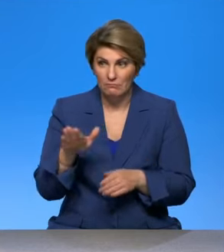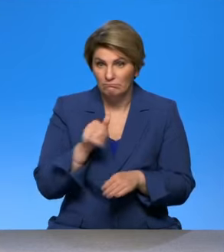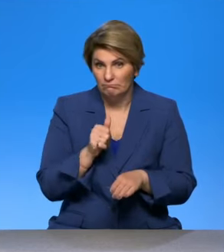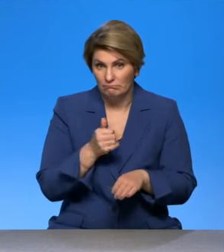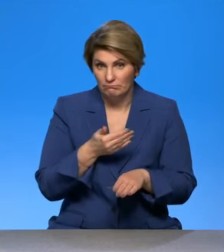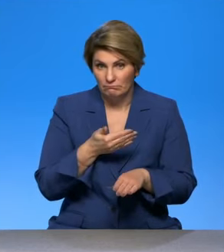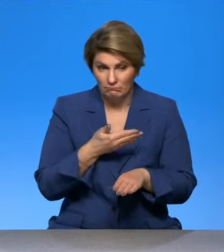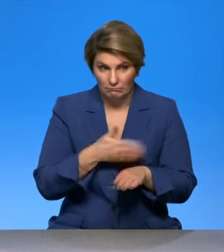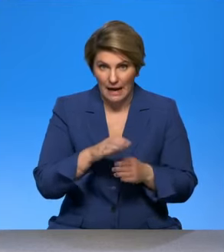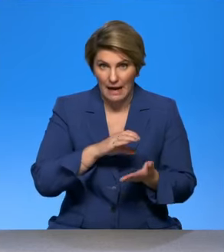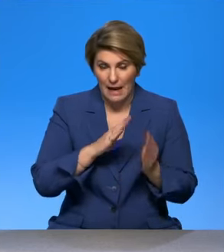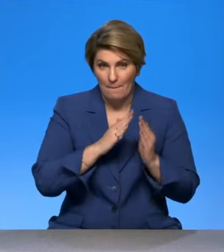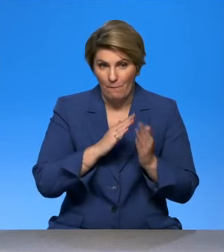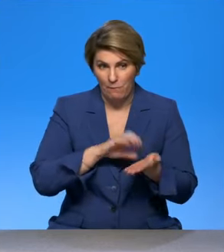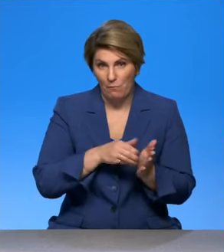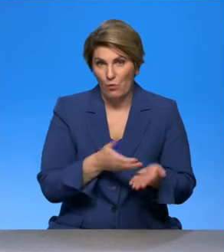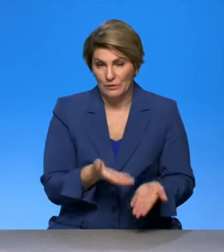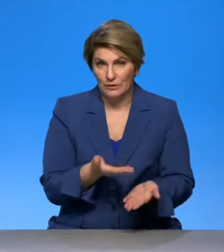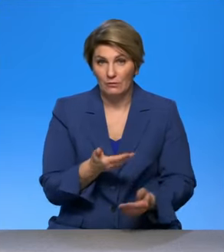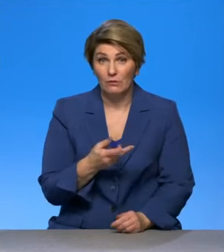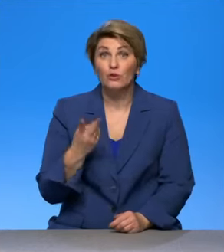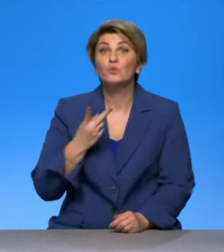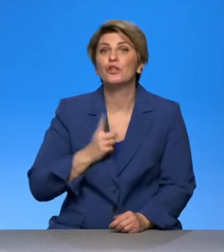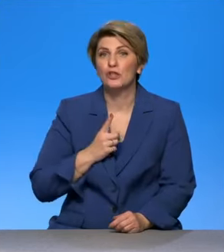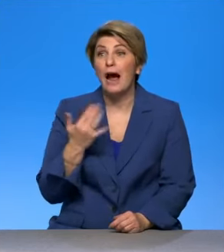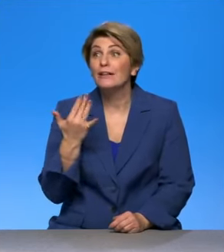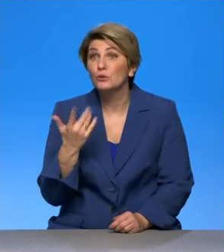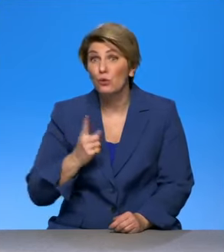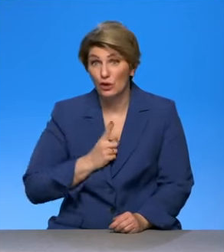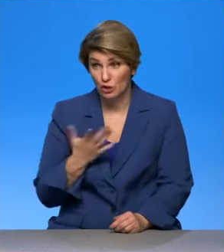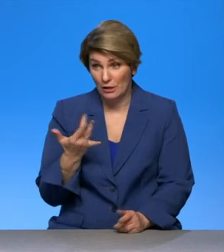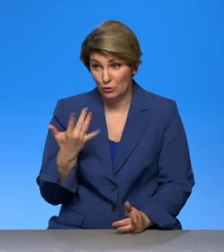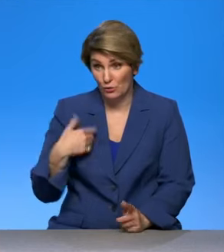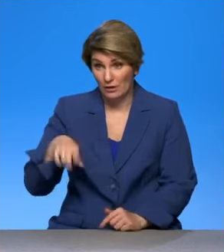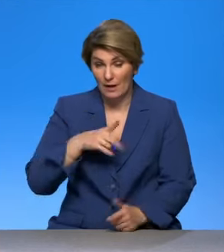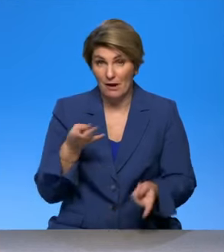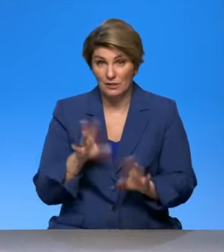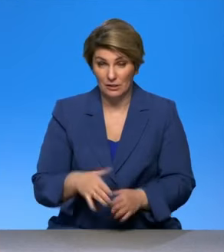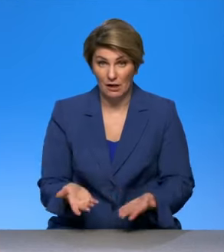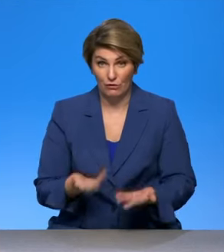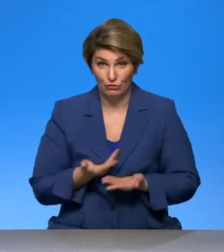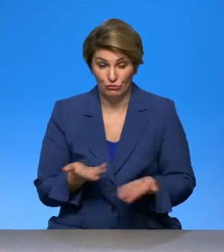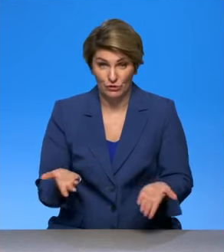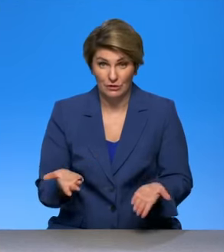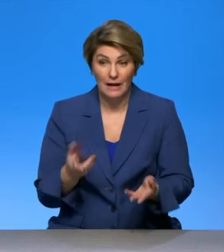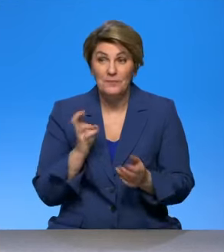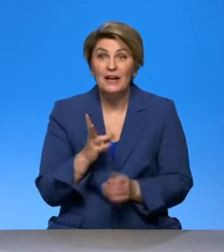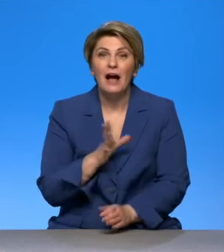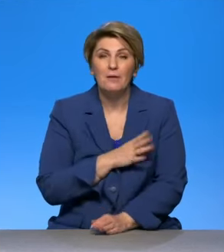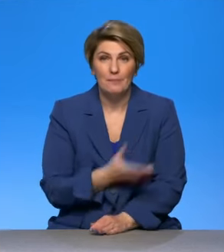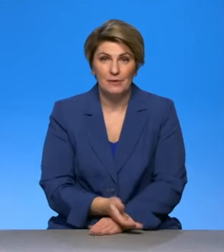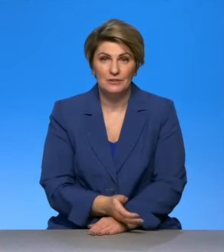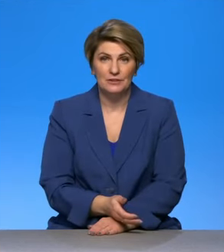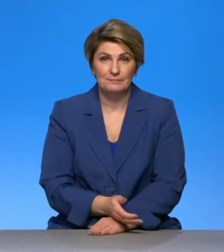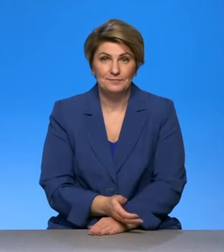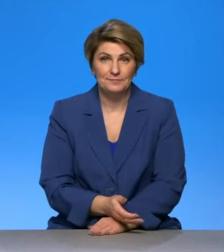не просто кредит. Но вопрос, сколько ждать, сколько нам осталось всем. Вот. Вот с этим как быть? Но ведь